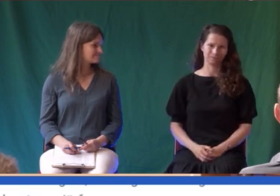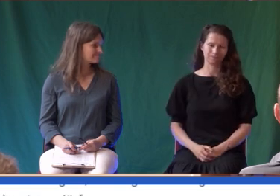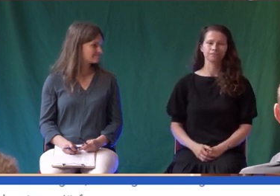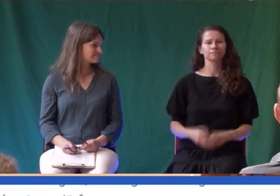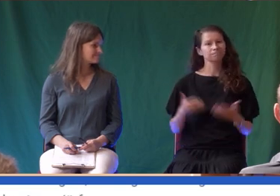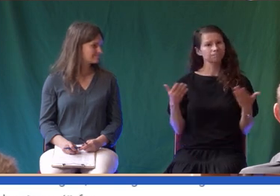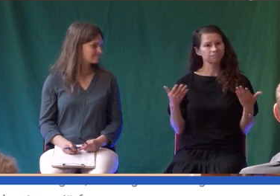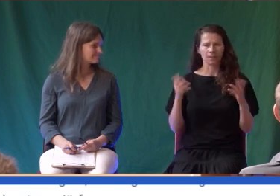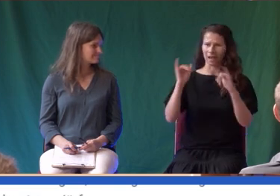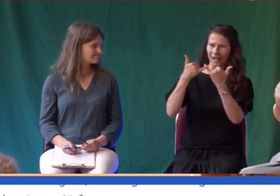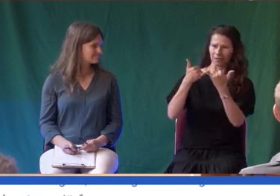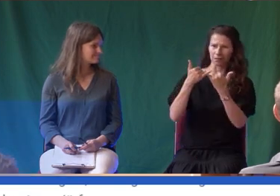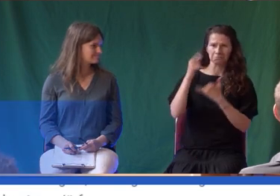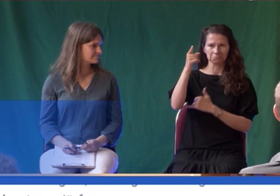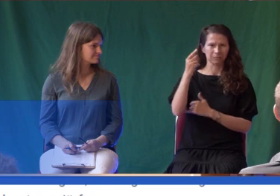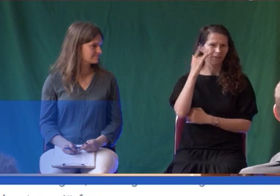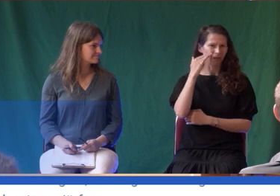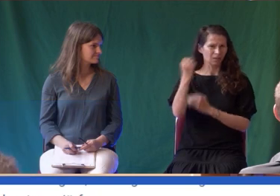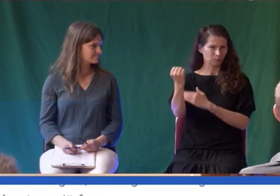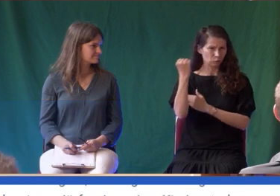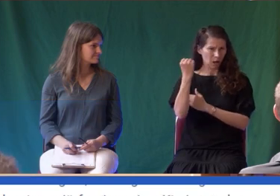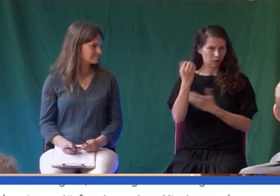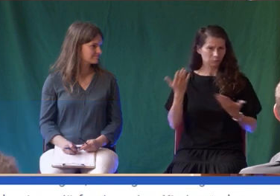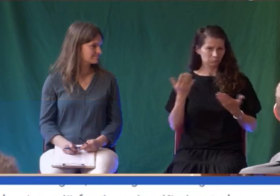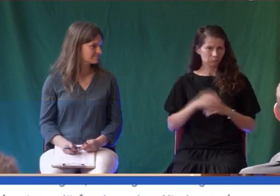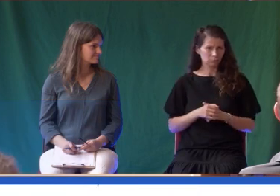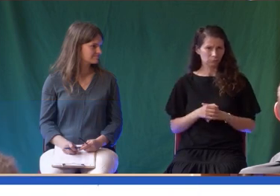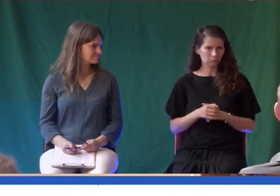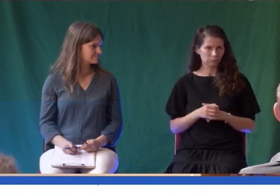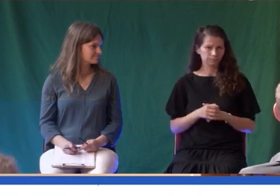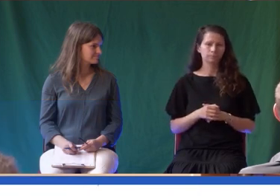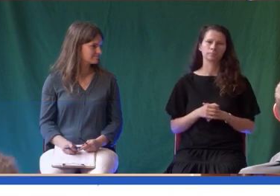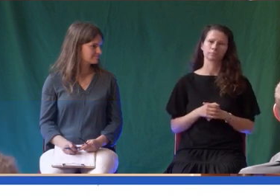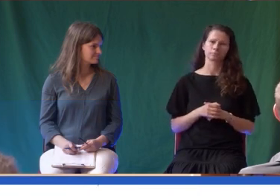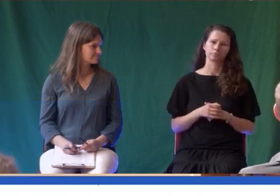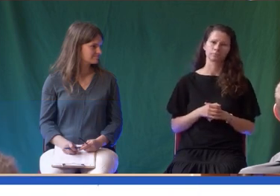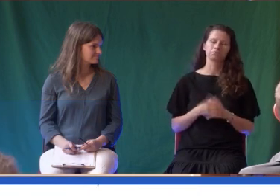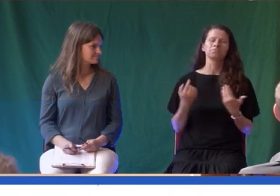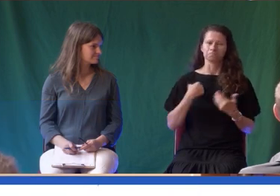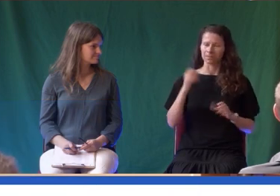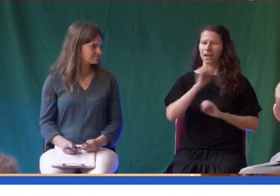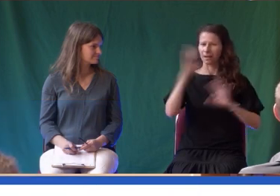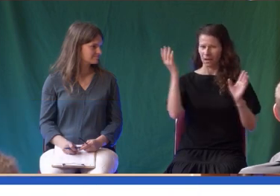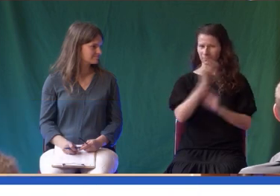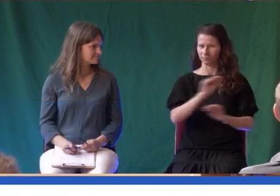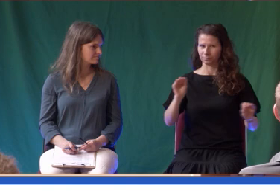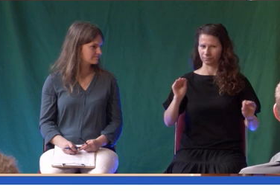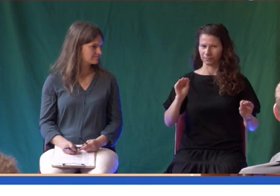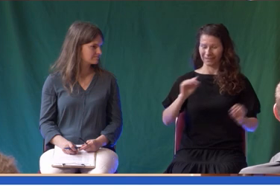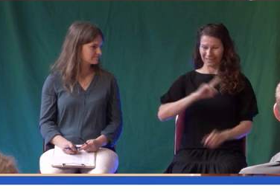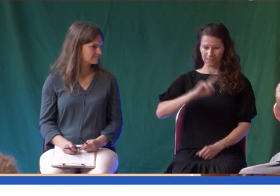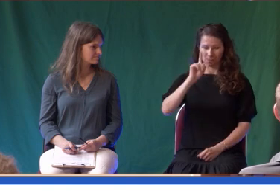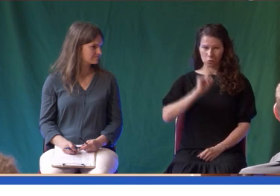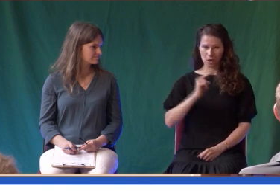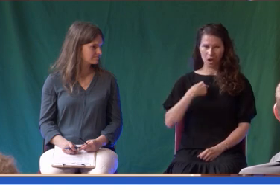doch wann können Eltern stark sein ich kann Ihnen jedenfalls sehr klar sagen wann ich als Mutter nicht stark sein